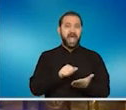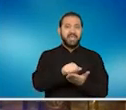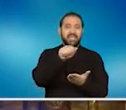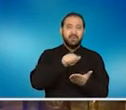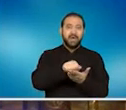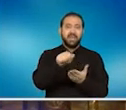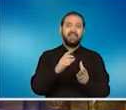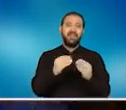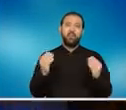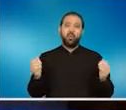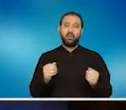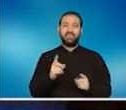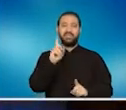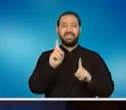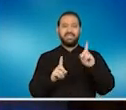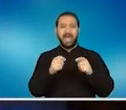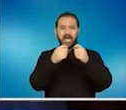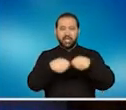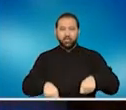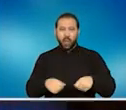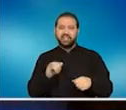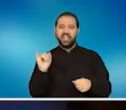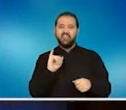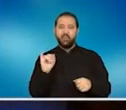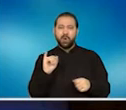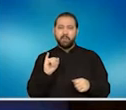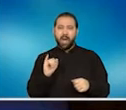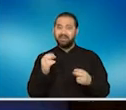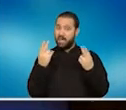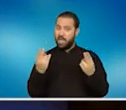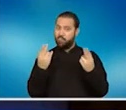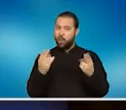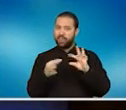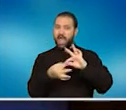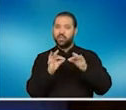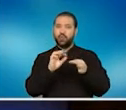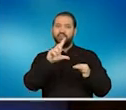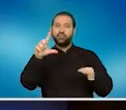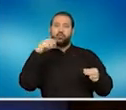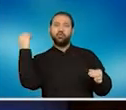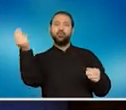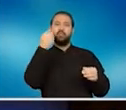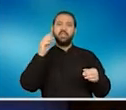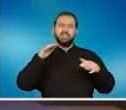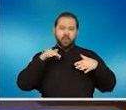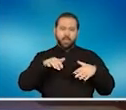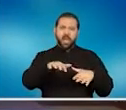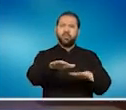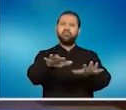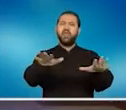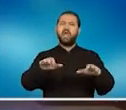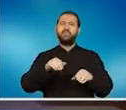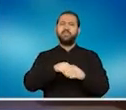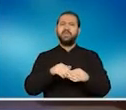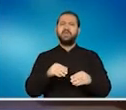tipografia, dacă toate știrile și mai ales Cuvântul lui Dumnezeu ajungea